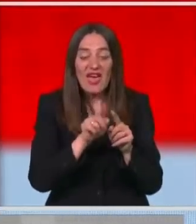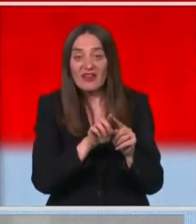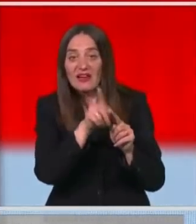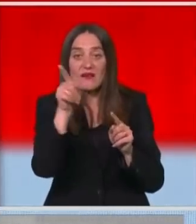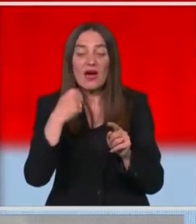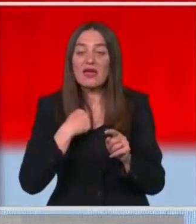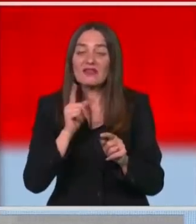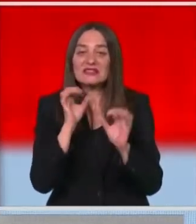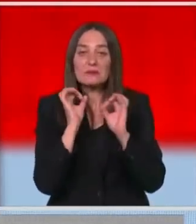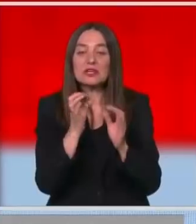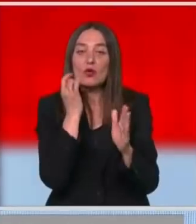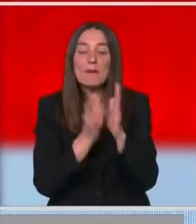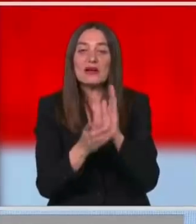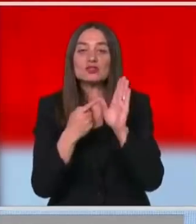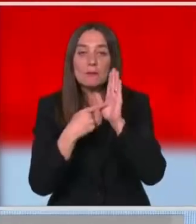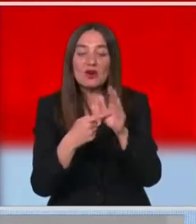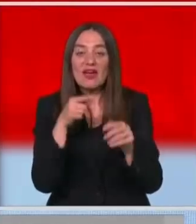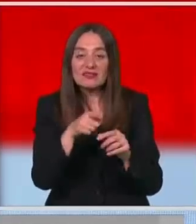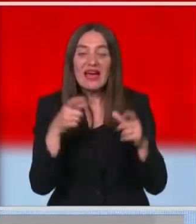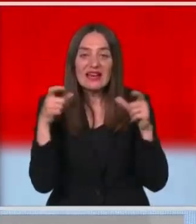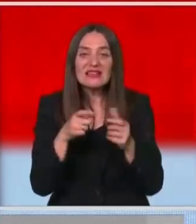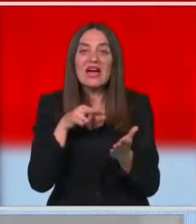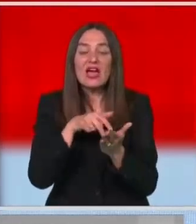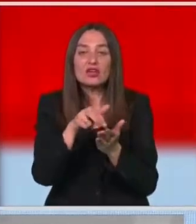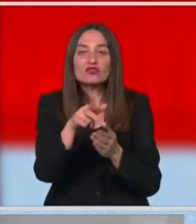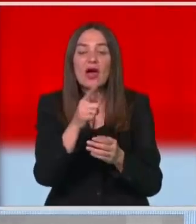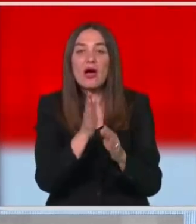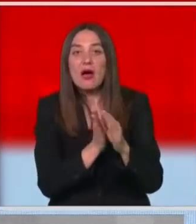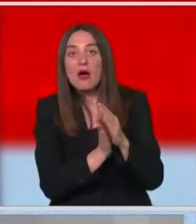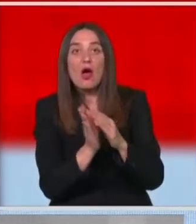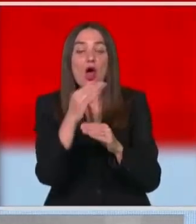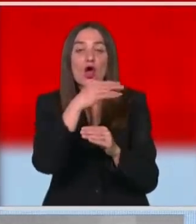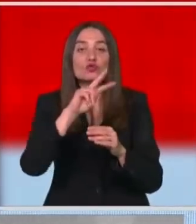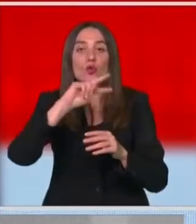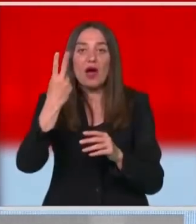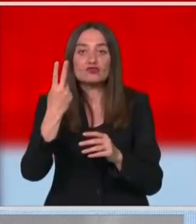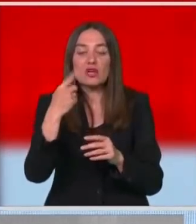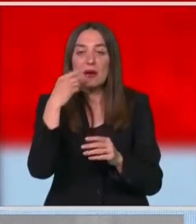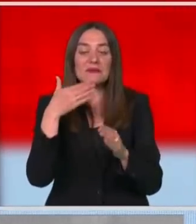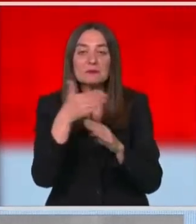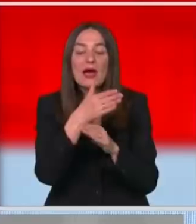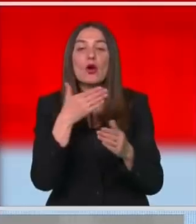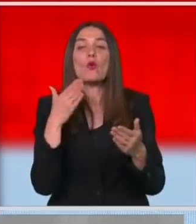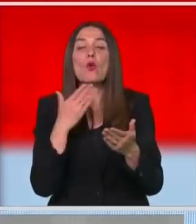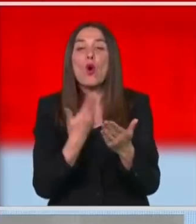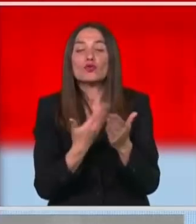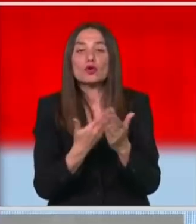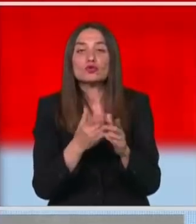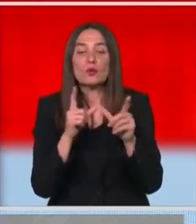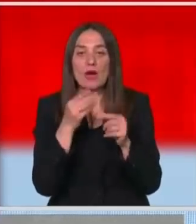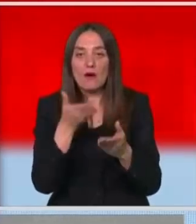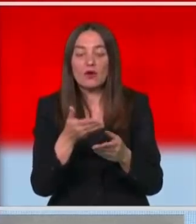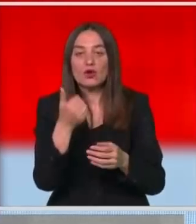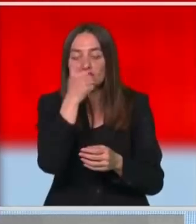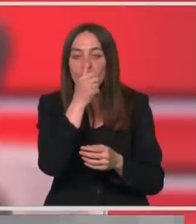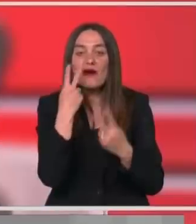tako brzo da se pokaže, pošto ta kriza je išla u dijametralno drugačijem smeru u odnosu na V. Ono što je takođe važno...